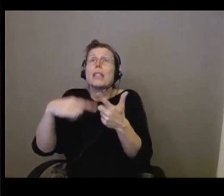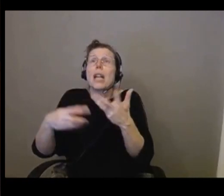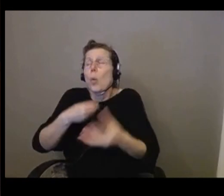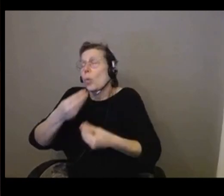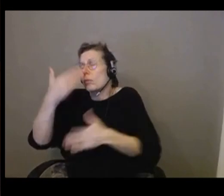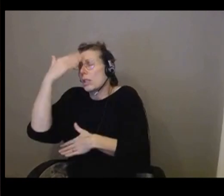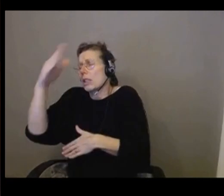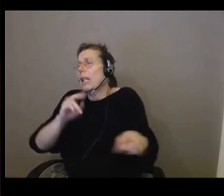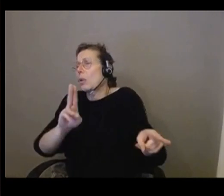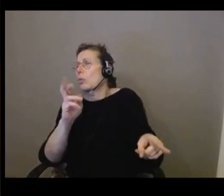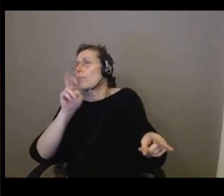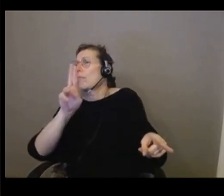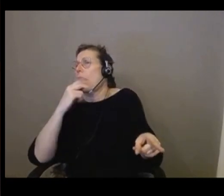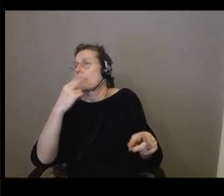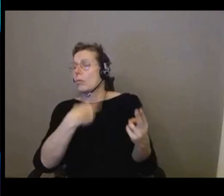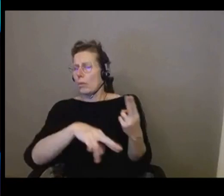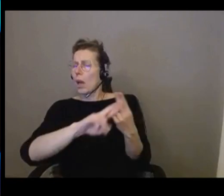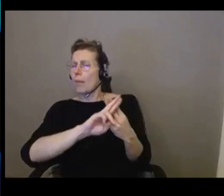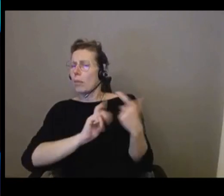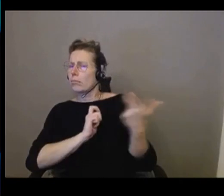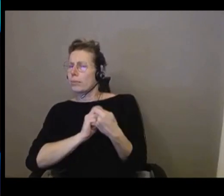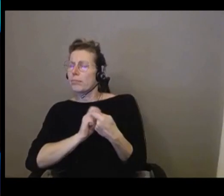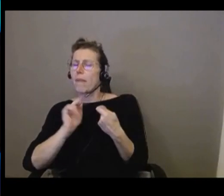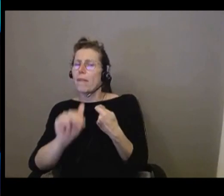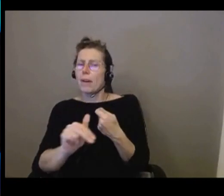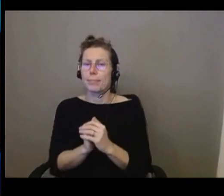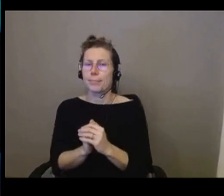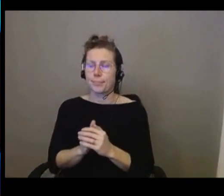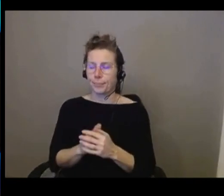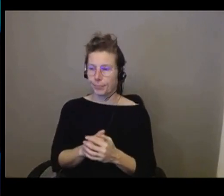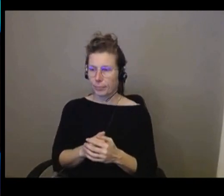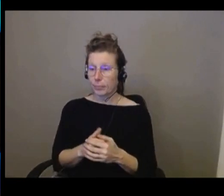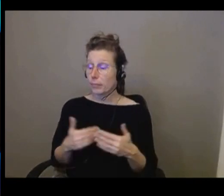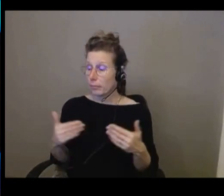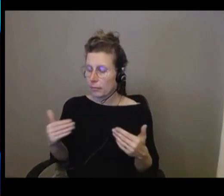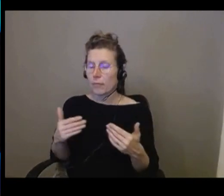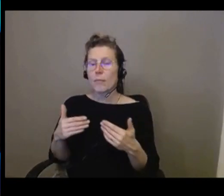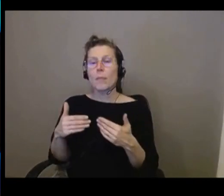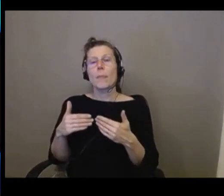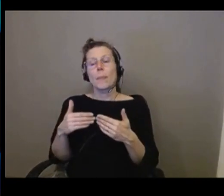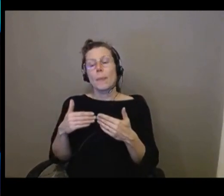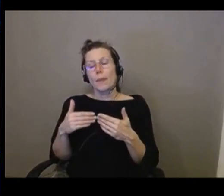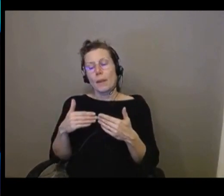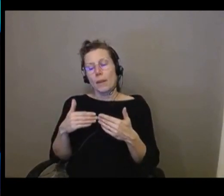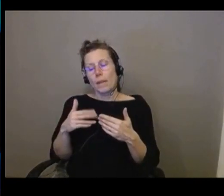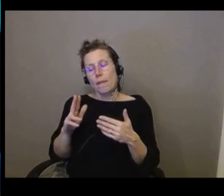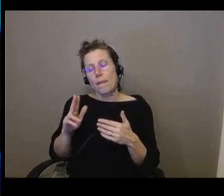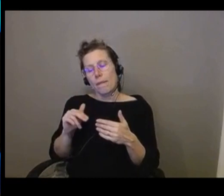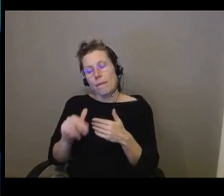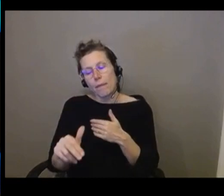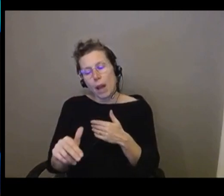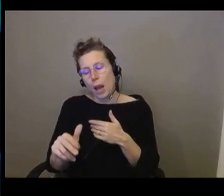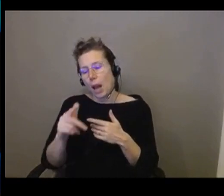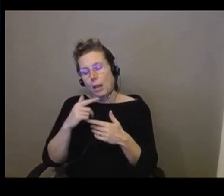recevoir. On va consacrer un tout petit temps à une question qui est assez neuve, mais qui revêt une importance sans